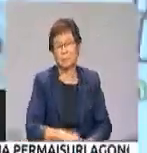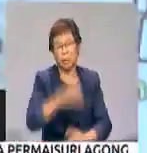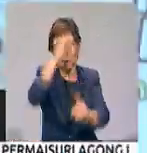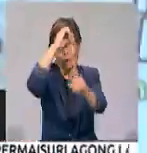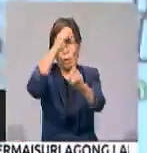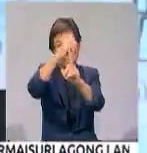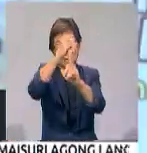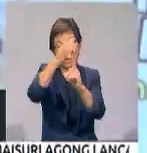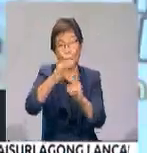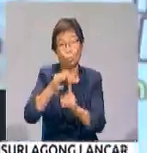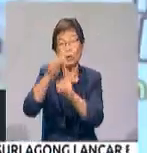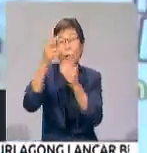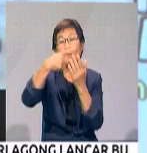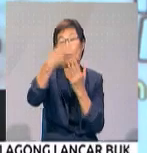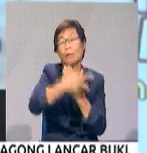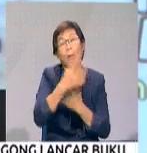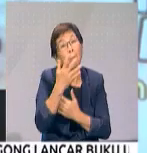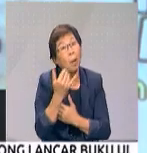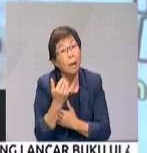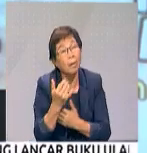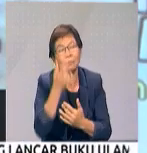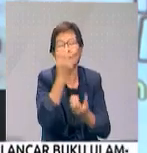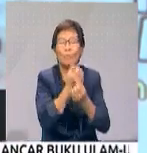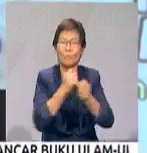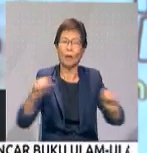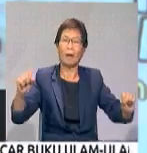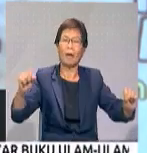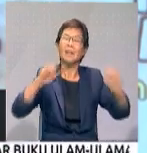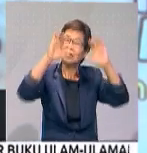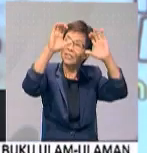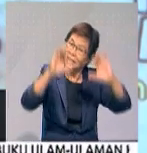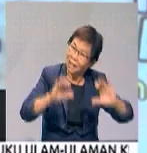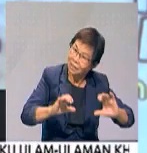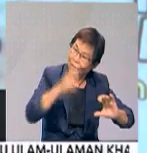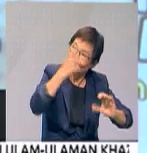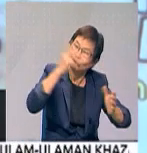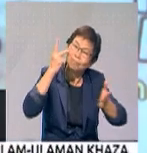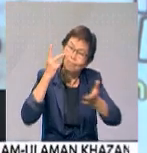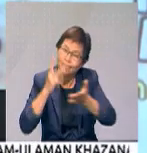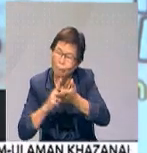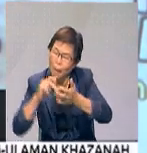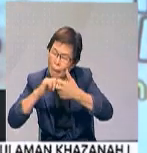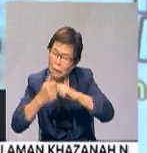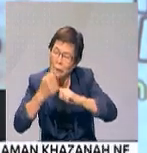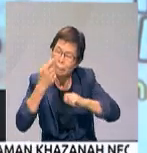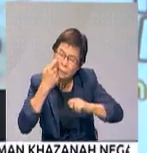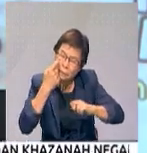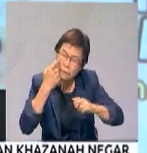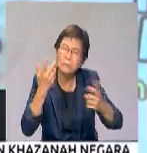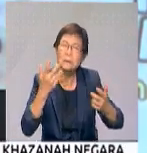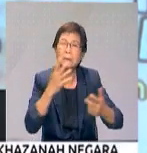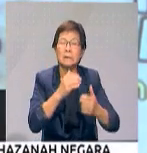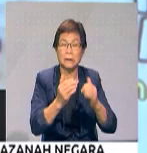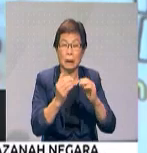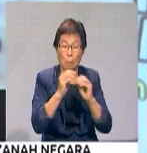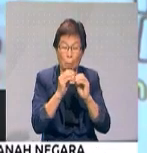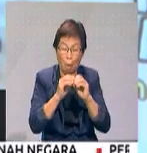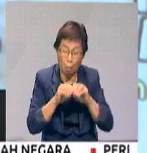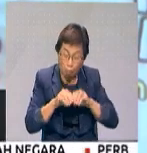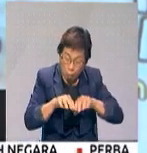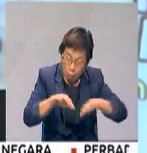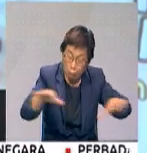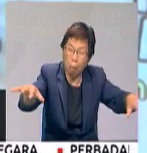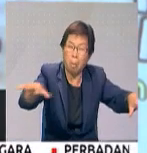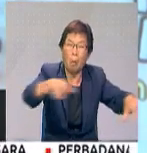Objektif utama program ini adalah untuk menyediakan kaedah untuk mengesan masalah kesihatan mata dengan lebih meluas di